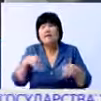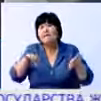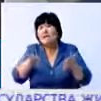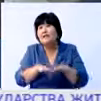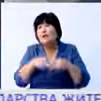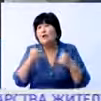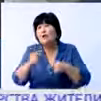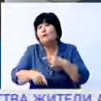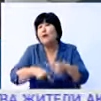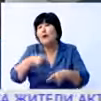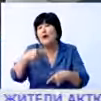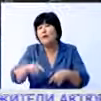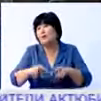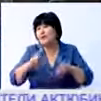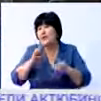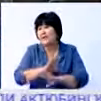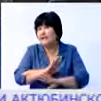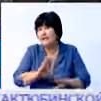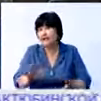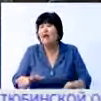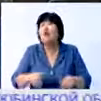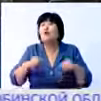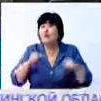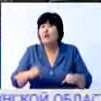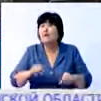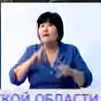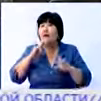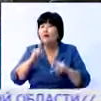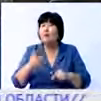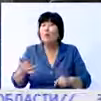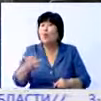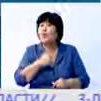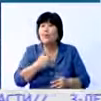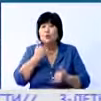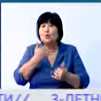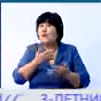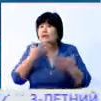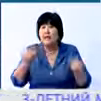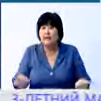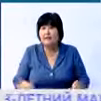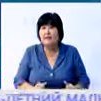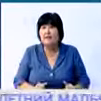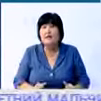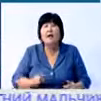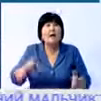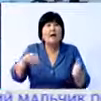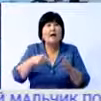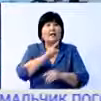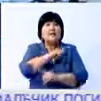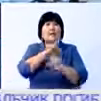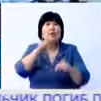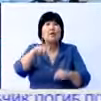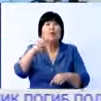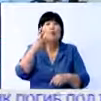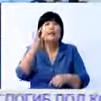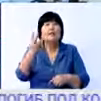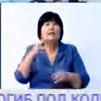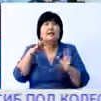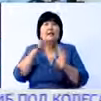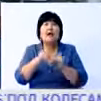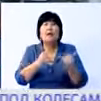его очередной дискредитации. Права на ошибку у нас уже нет. Городская поликлиника номер 3 рассчитана